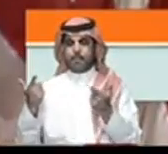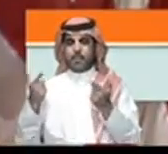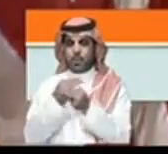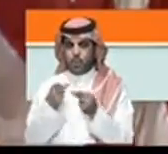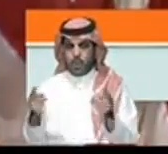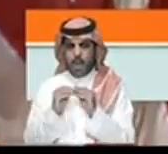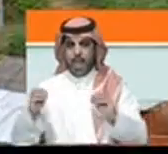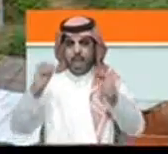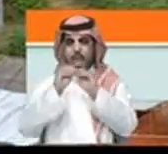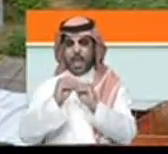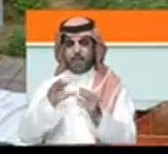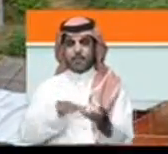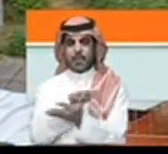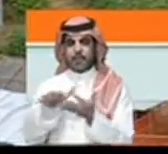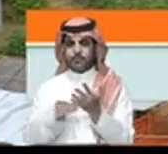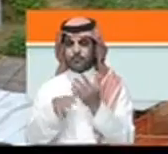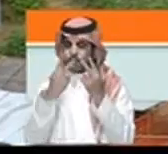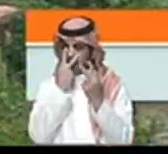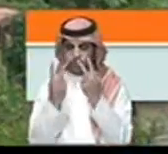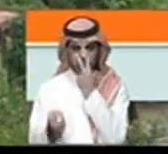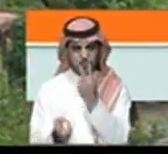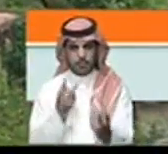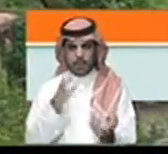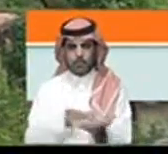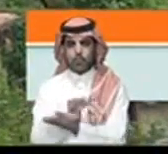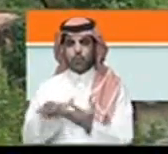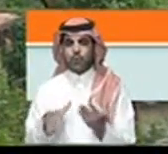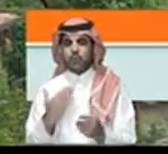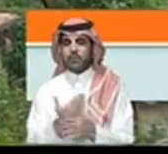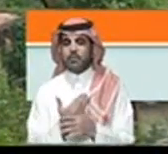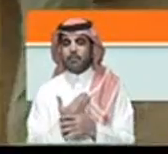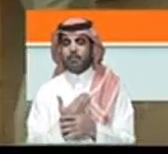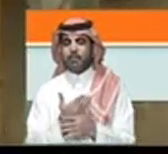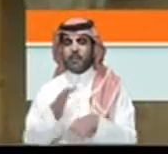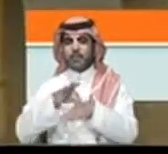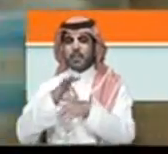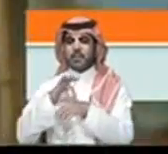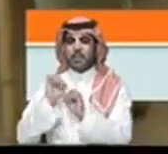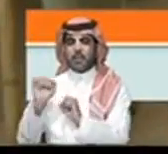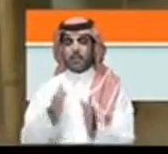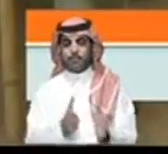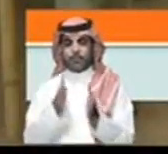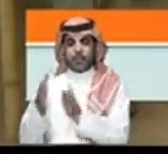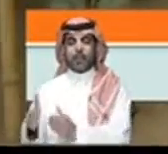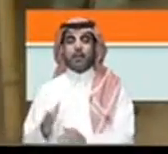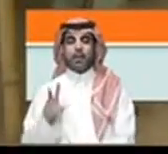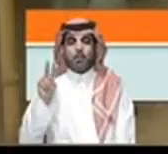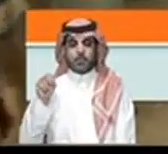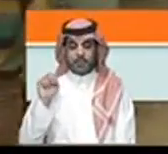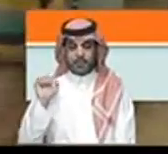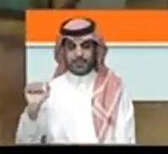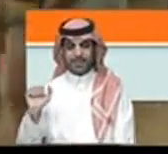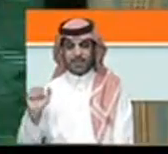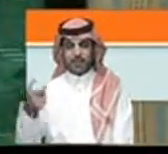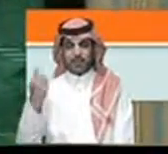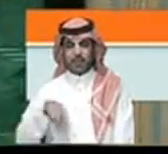للمناطق المضطربه لكشف الضالعين في انتهاك حقوق الانسان في تلك المناطق وكانت الامم المتحده قد حذرت